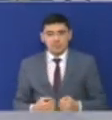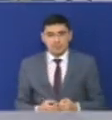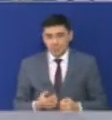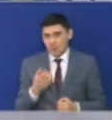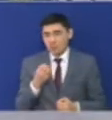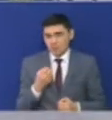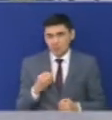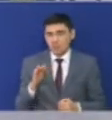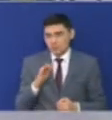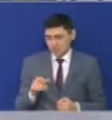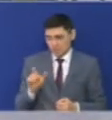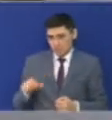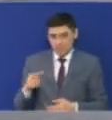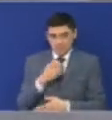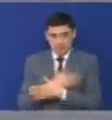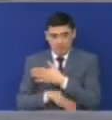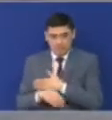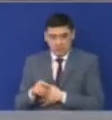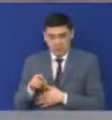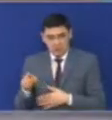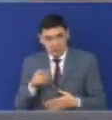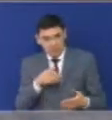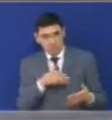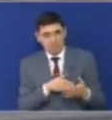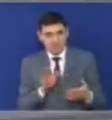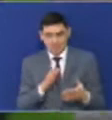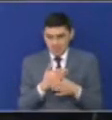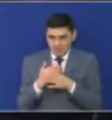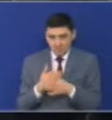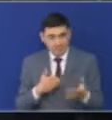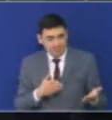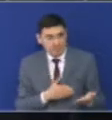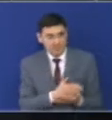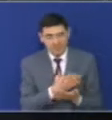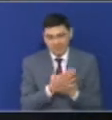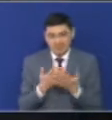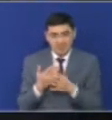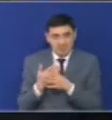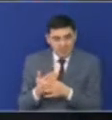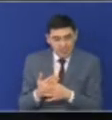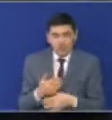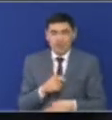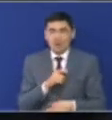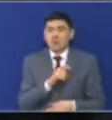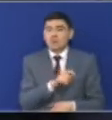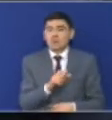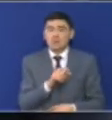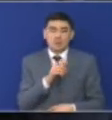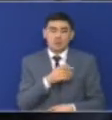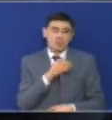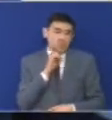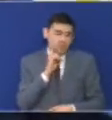создания безбарьерной среды для людей с ограниченными возможностями, реформы в сфере жилищных отношений, работы волонтеров и молодежи,